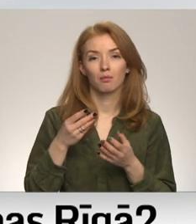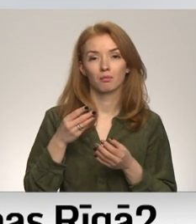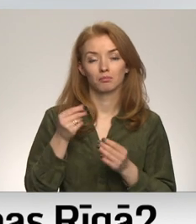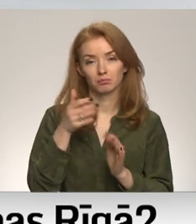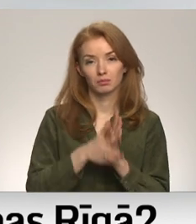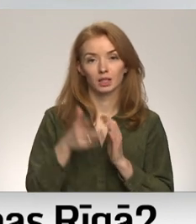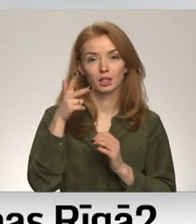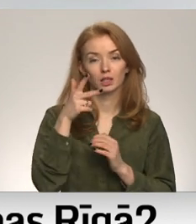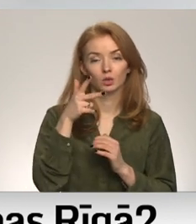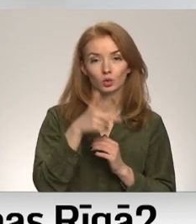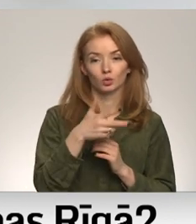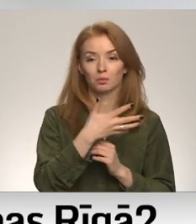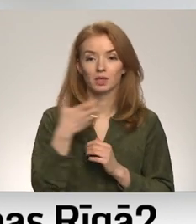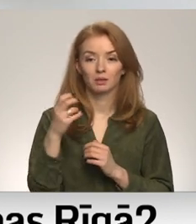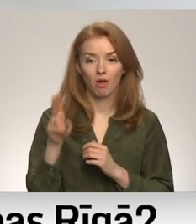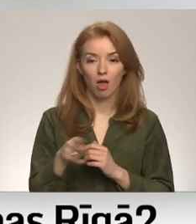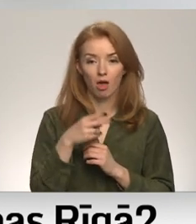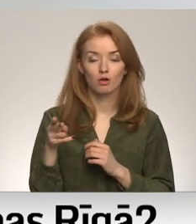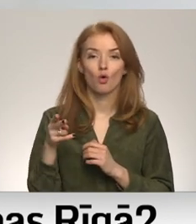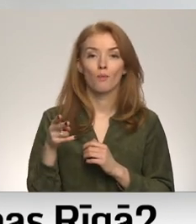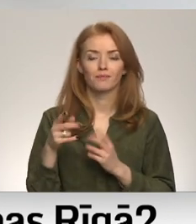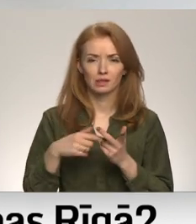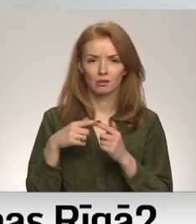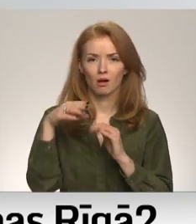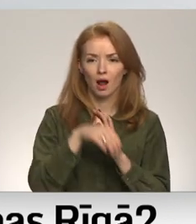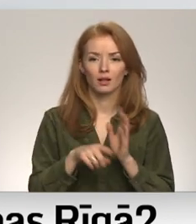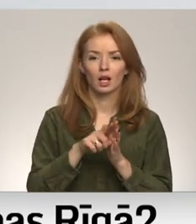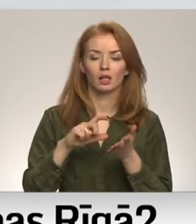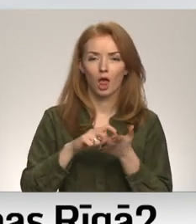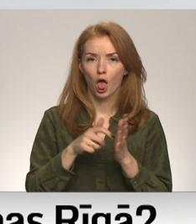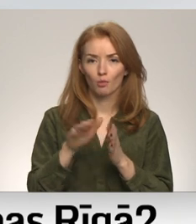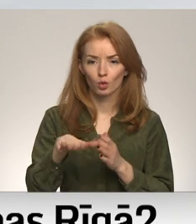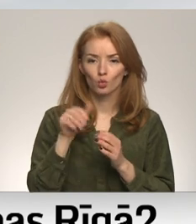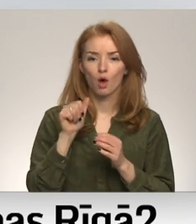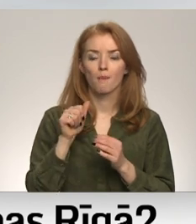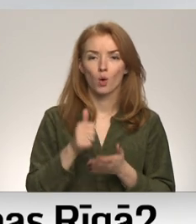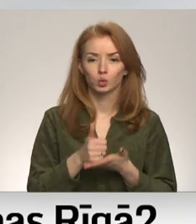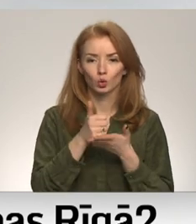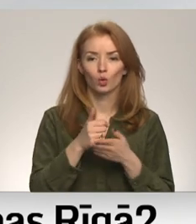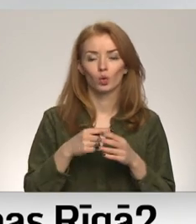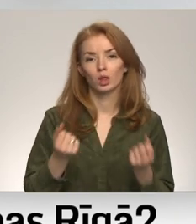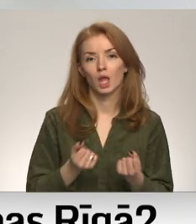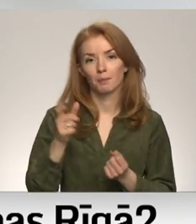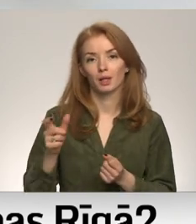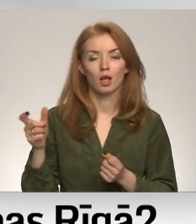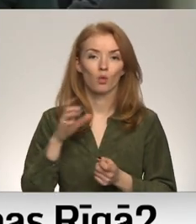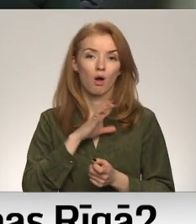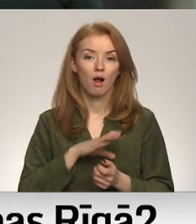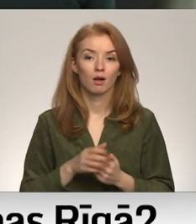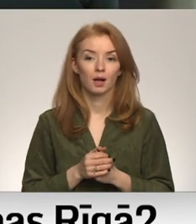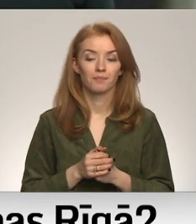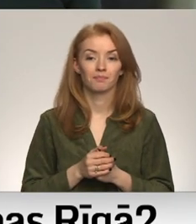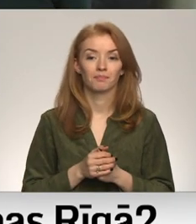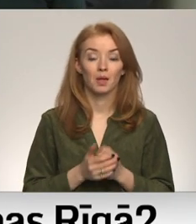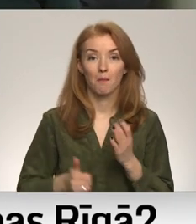aptuveni 3,5 000 eiro, tā skaitā, kur ir telpu nomā, uzturēšana, darbinieku algas.